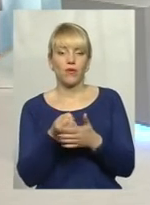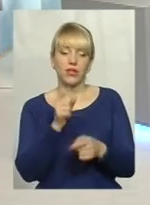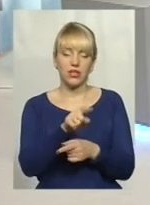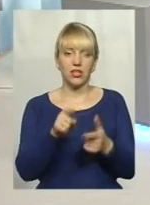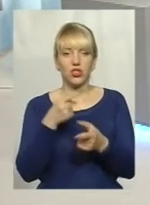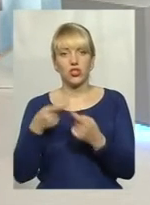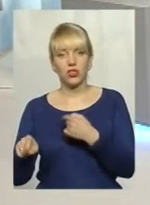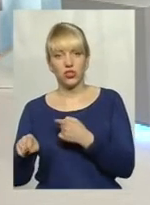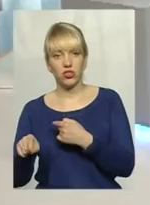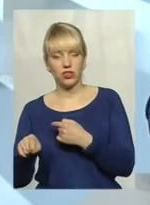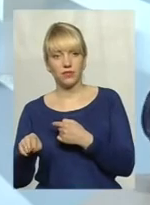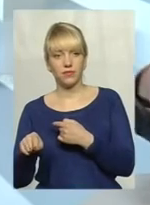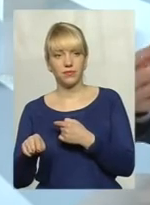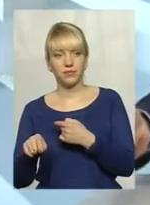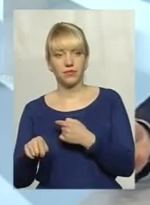інші